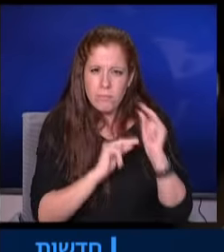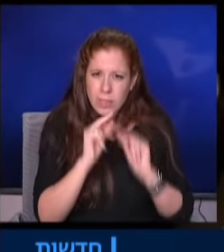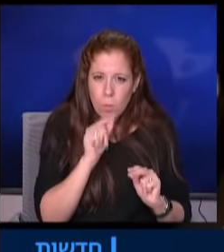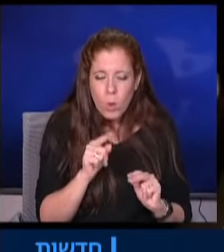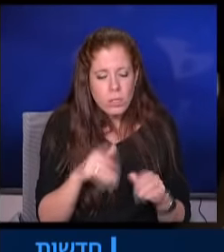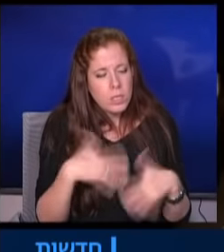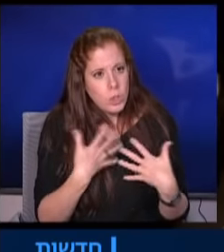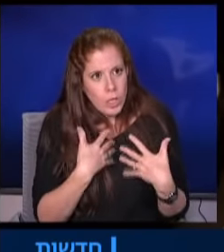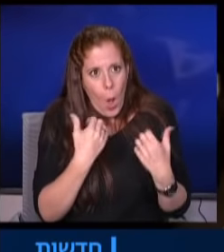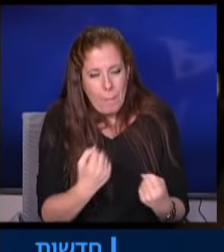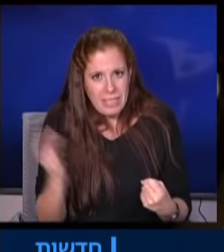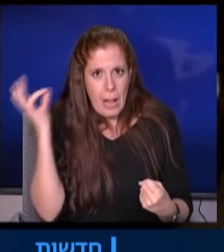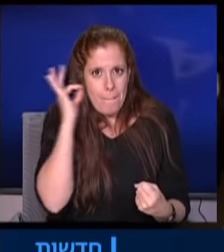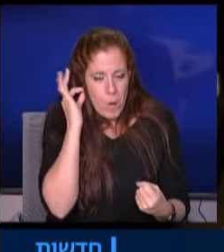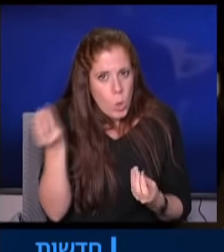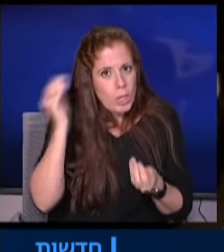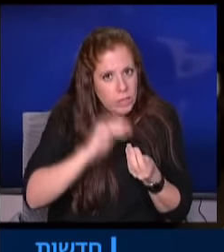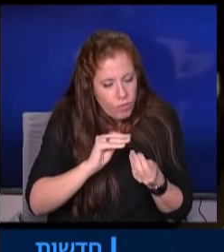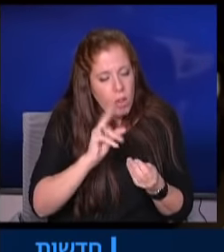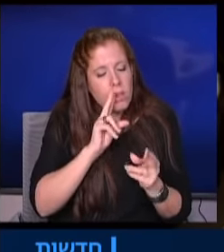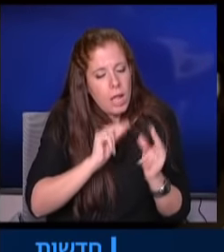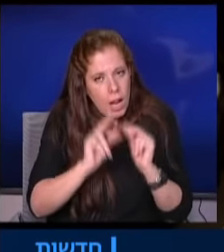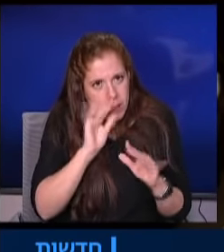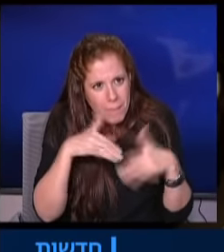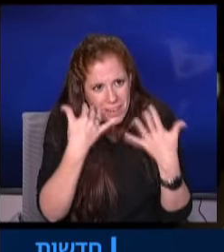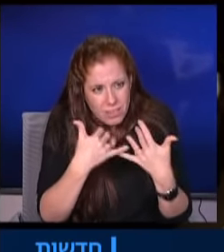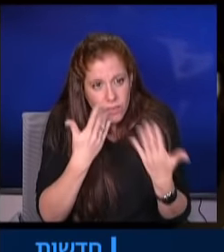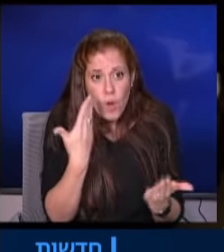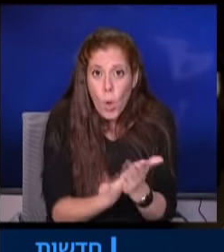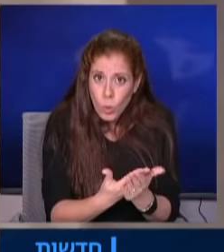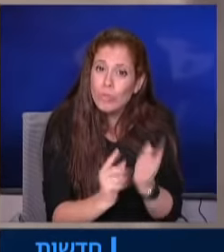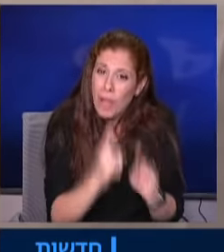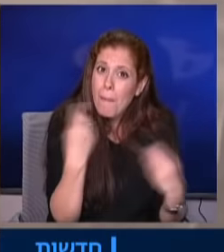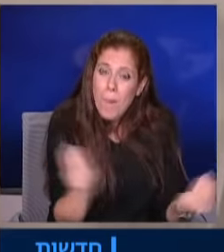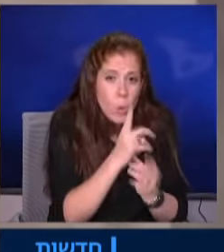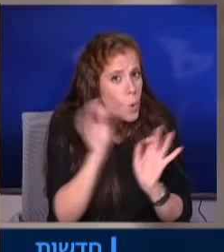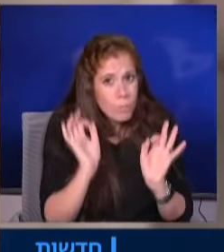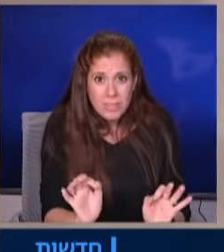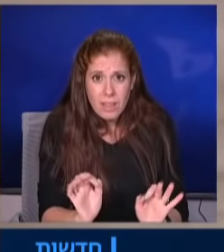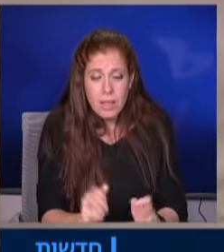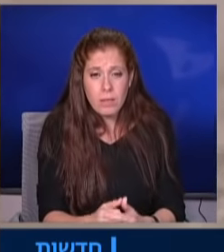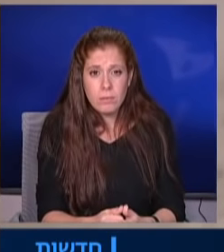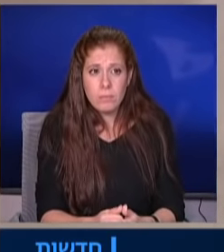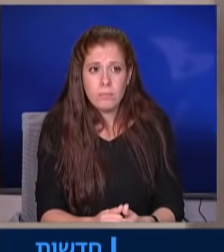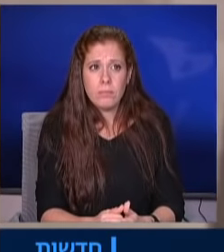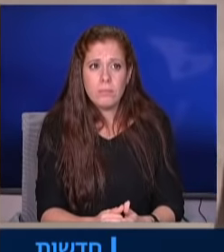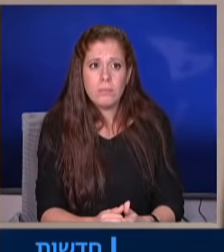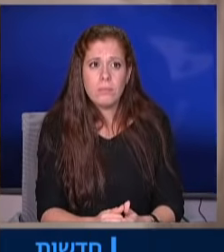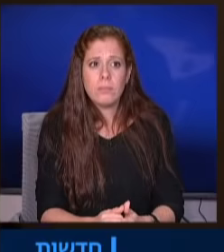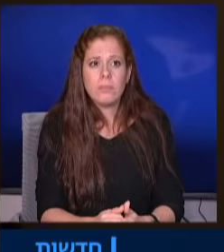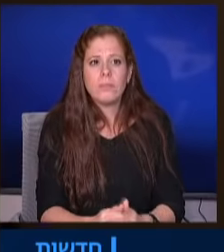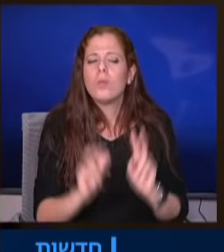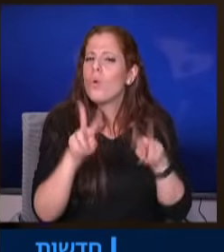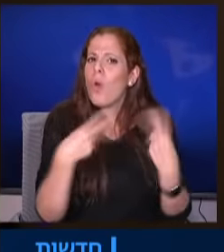אומץ לבנות נוספות לדבר בעצם ולהודות שקרה משהו שהוא לא בסדר. הוא לא יכול להמשיך לעבוד בתפקיד הזה חד